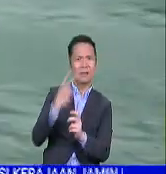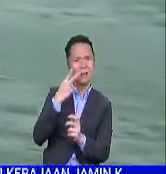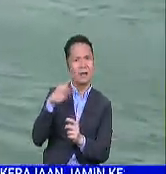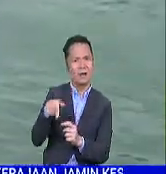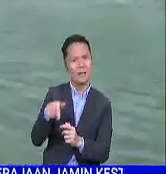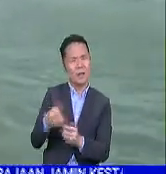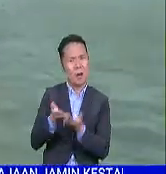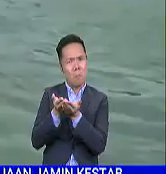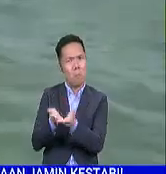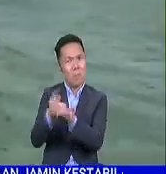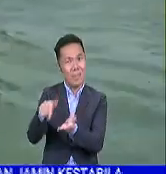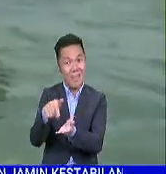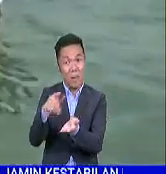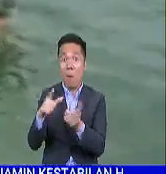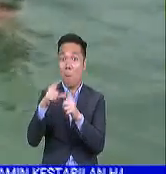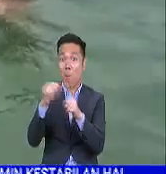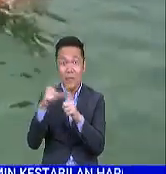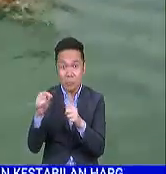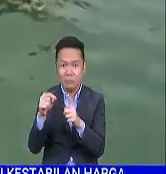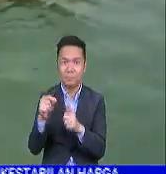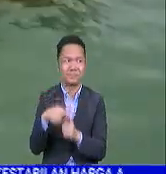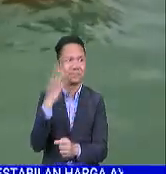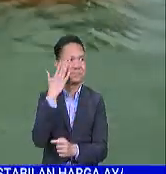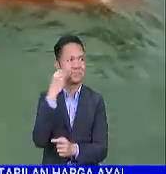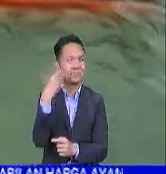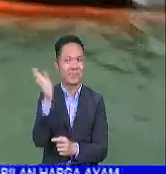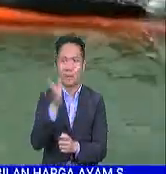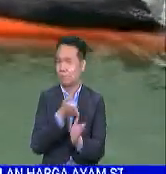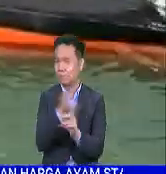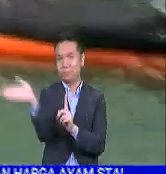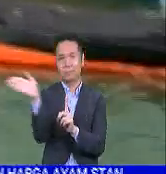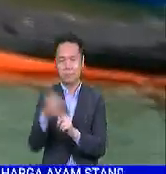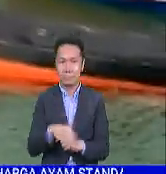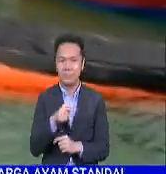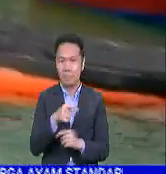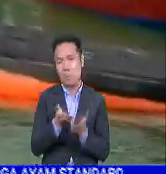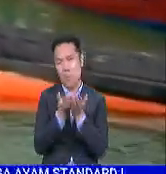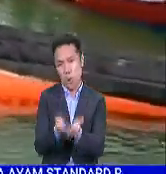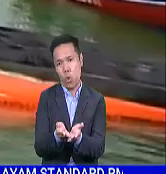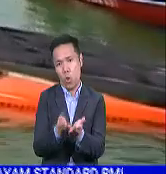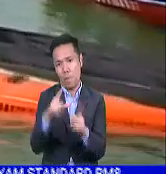mendapati bot pelancong berkenaan tidak mematuhi peraturan yang ditetapkan.